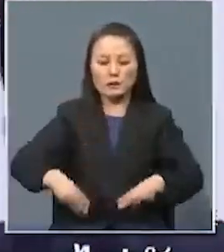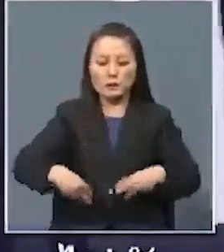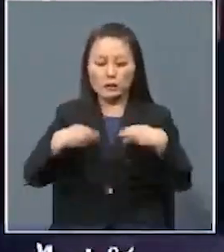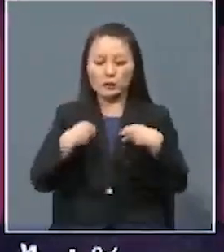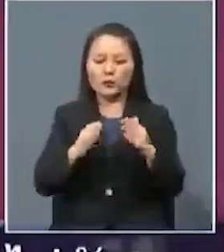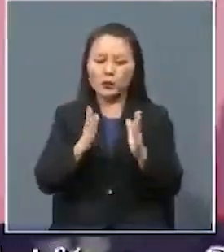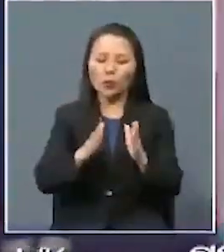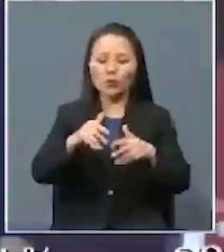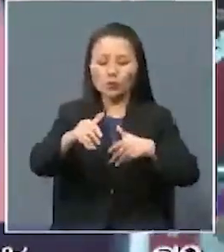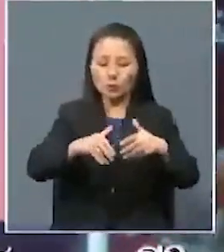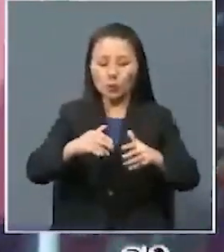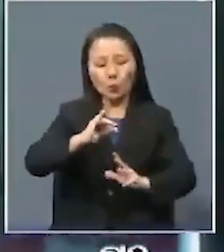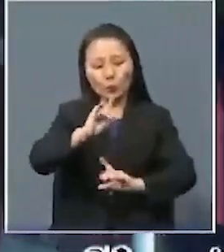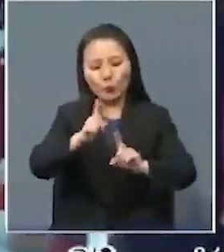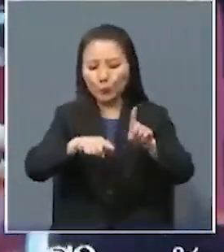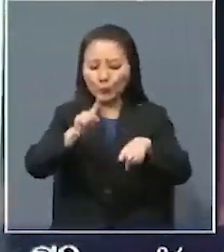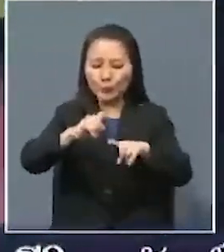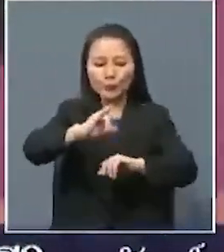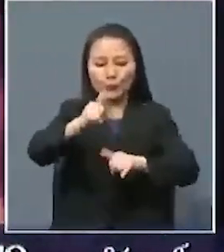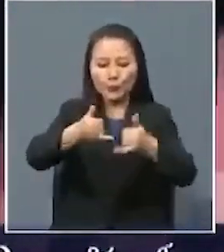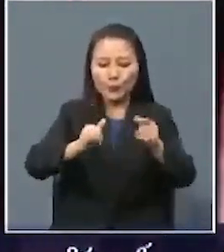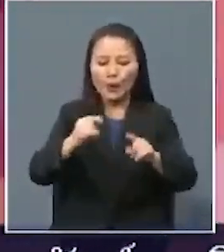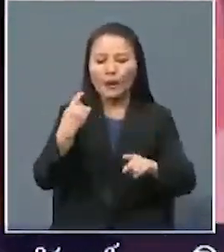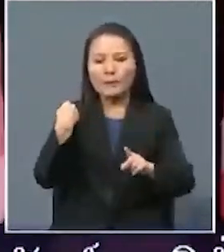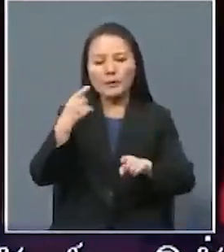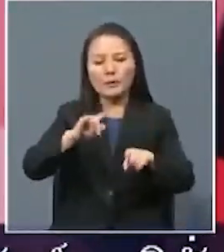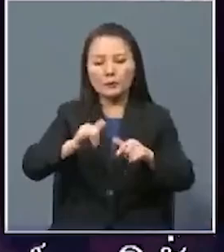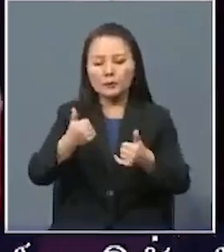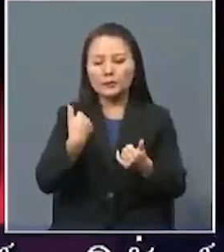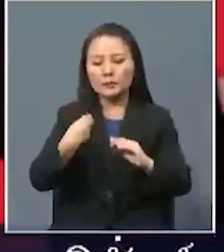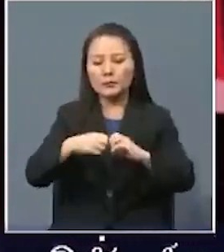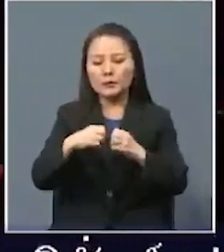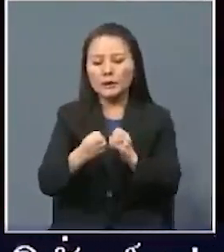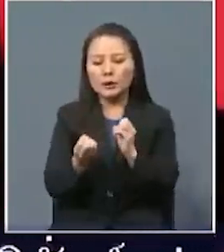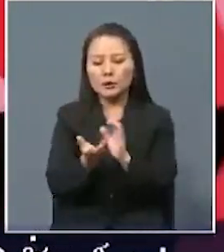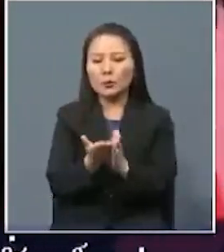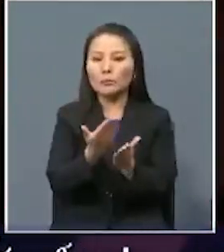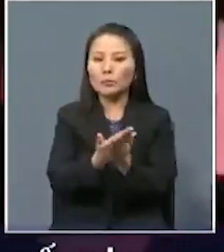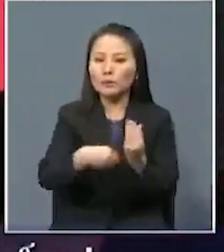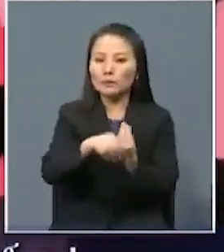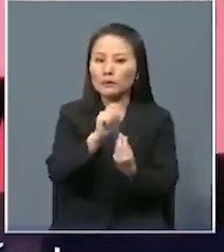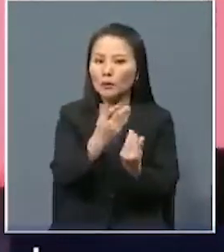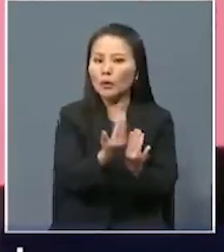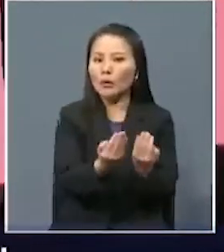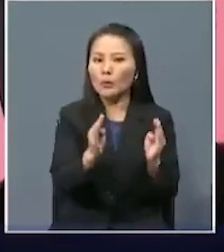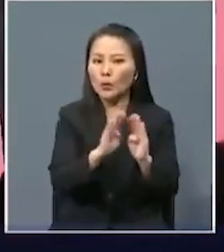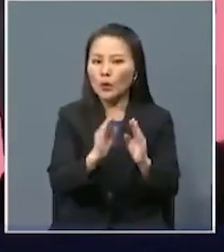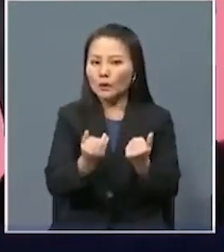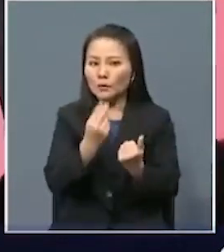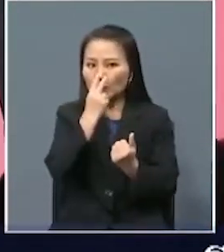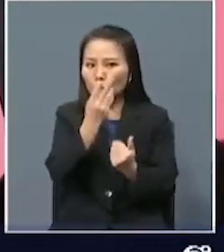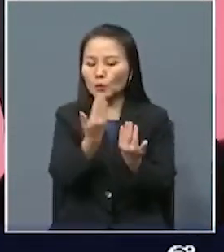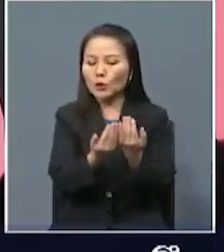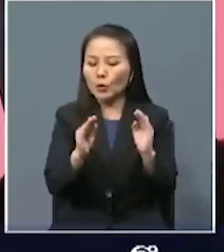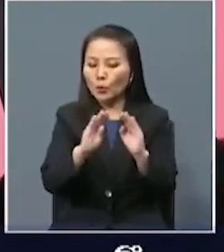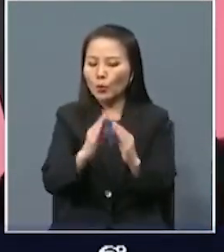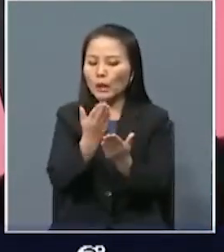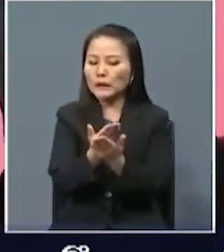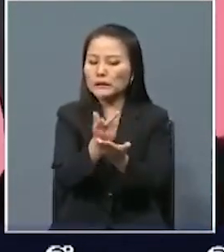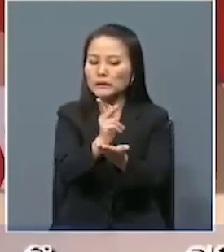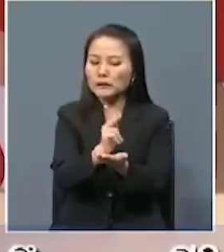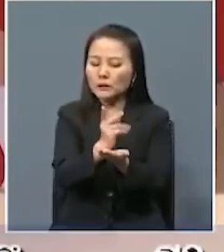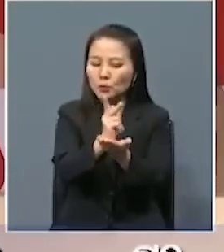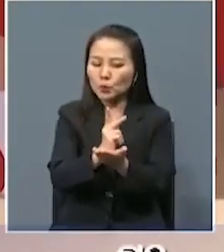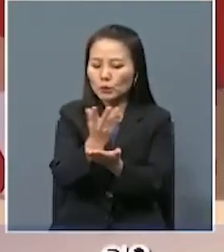เป็นอยู่ไม่แน่นอนซึ่งส่งผลกระทบต่อสถานะการเงินของครอบครัวแสดงให้เห็นจากปริมาณหนี้ครัวเรือนต่อ GDPสูง